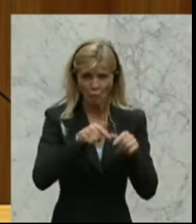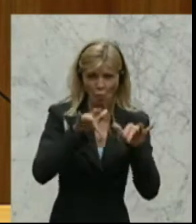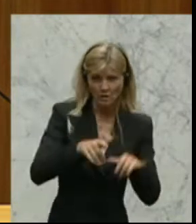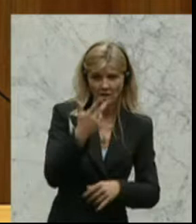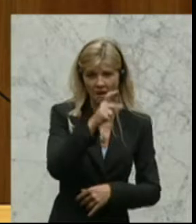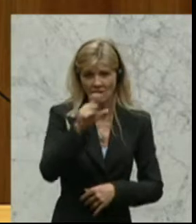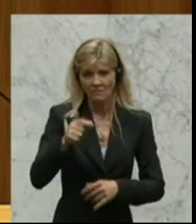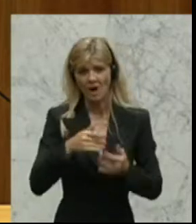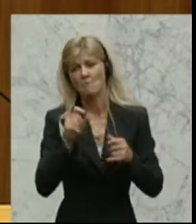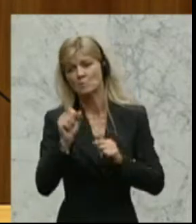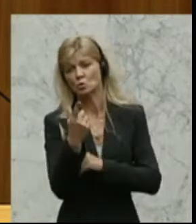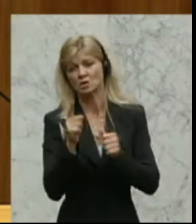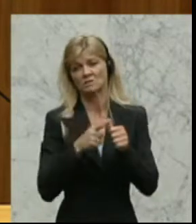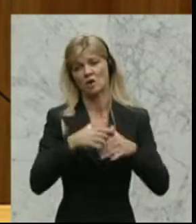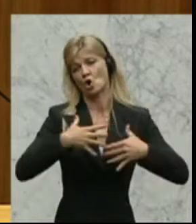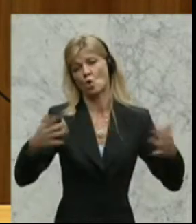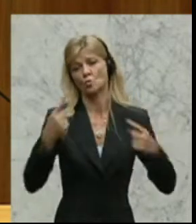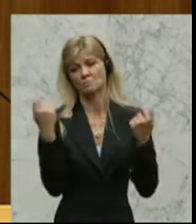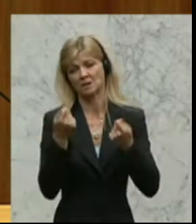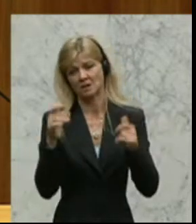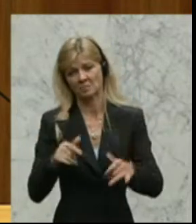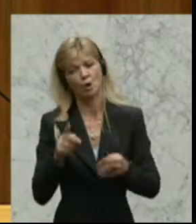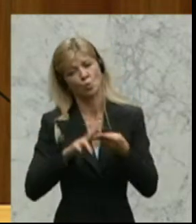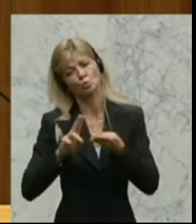und so weiter. Also das ist schon schwer.